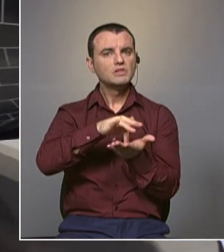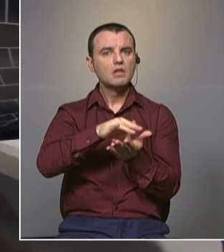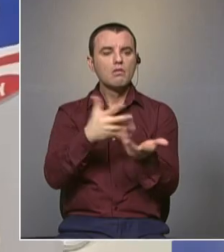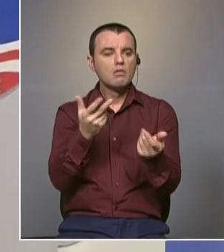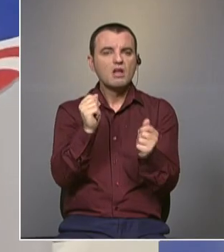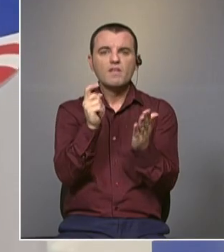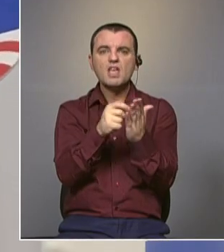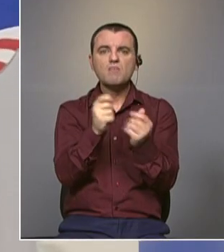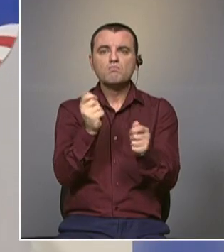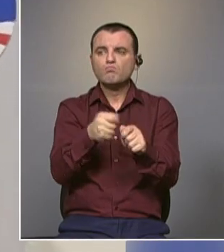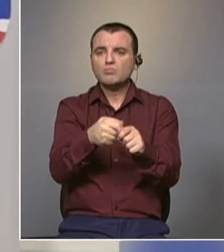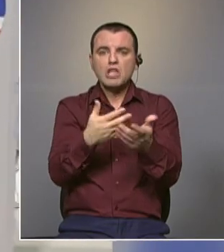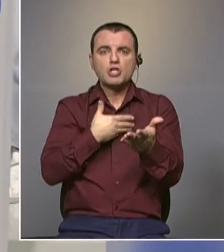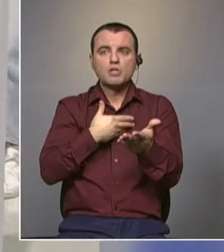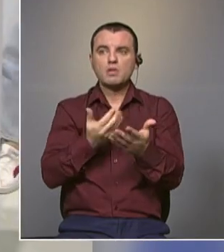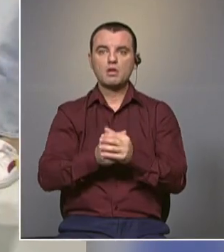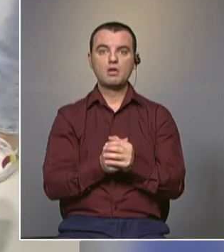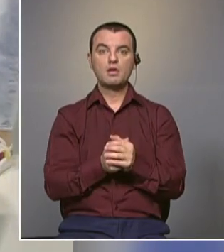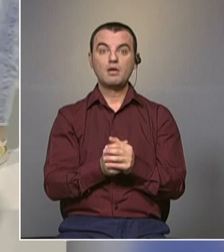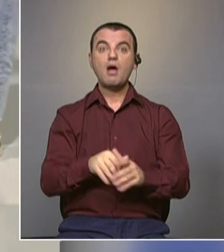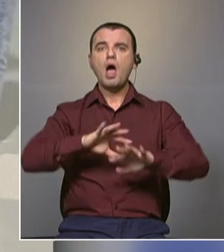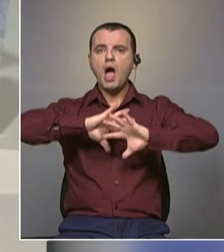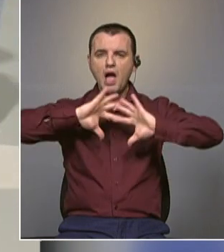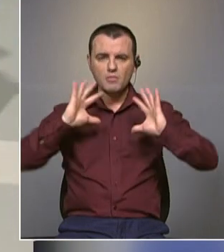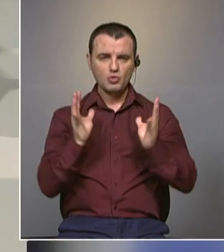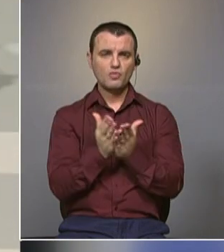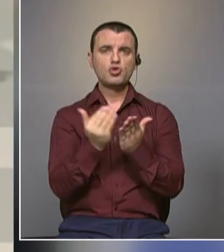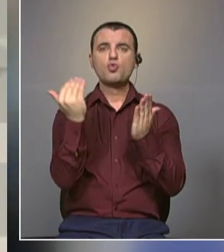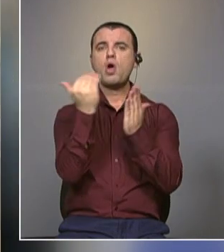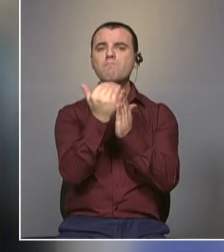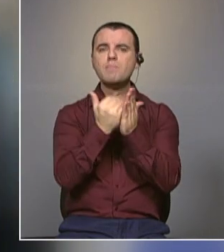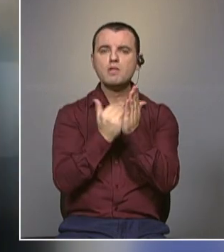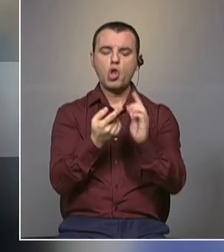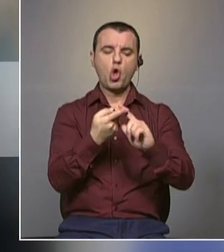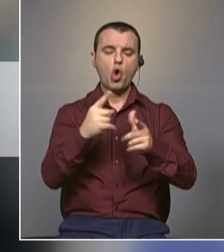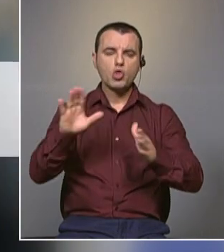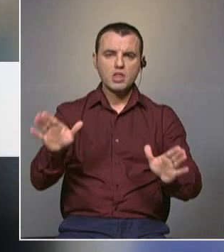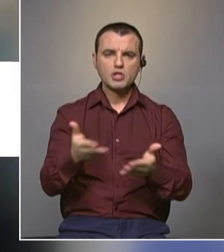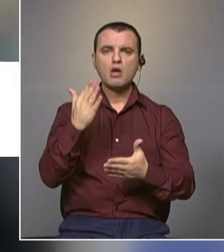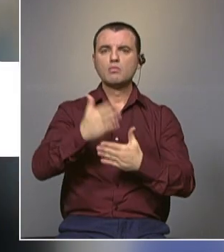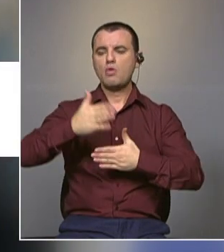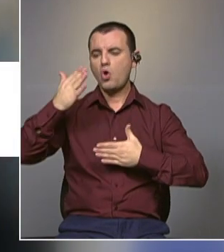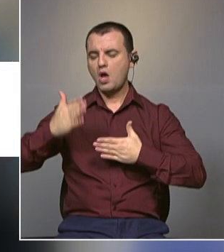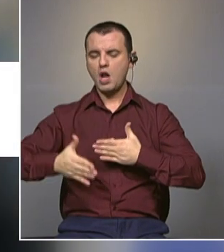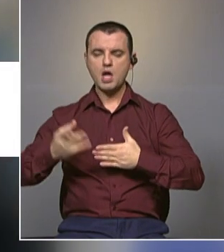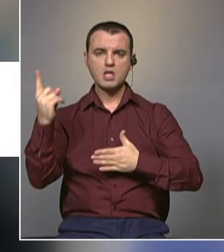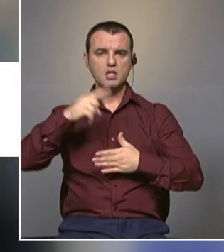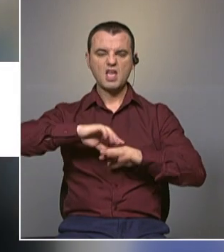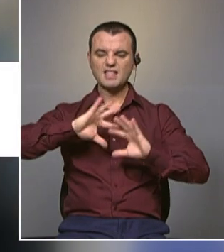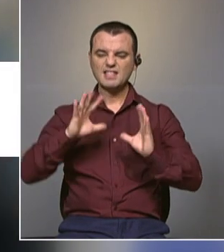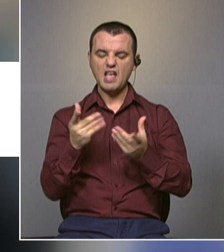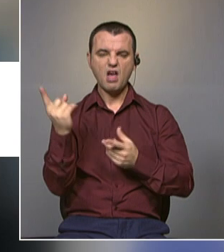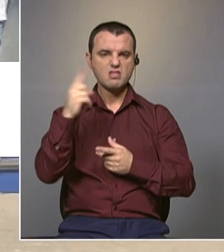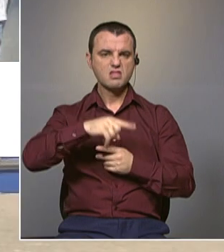поставят, какво правите там? Абсолютно всичко е планирано до цял ден ни занимават. Водят ни на